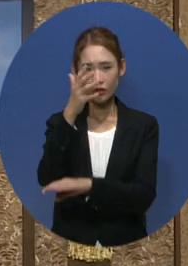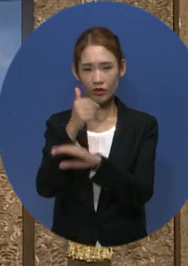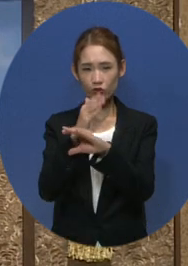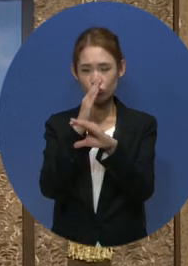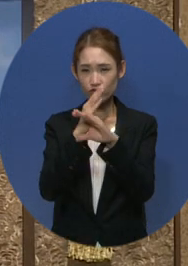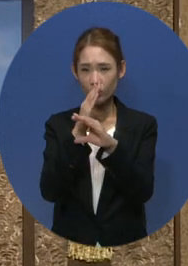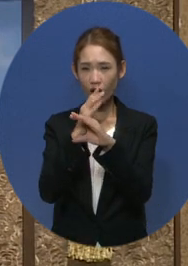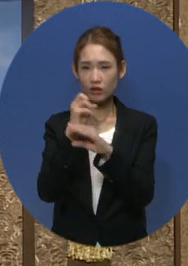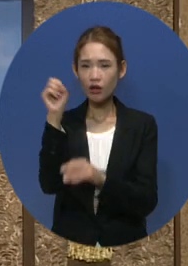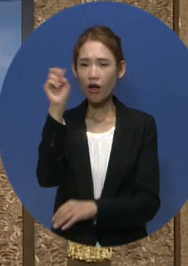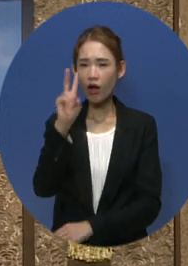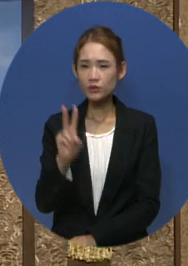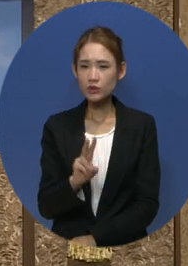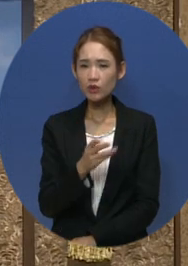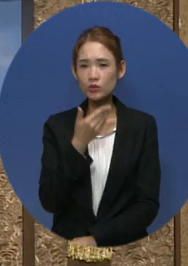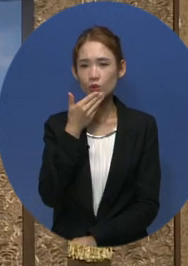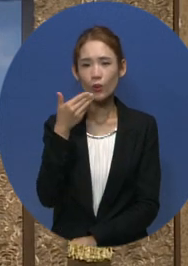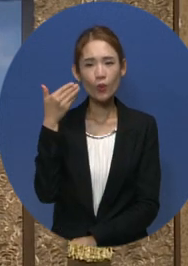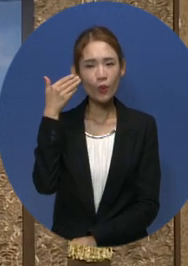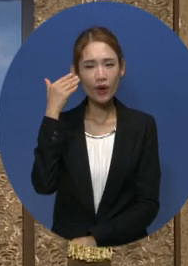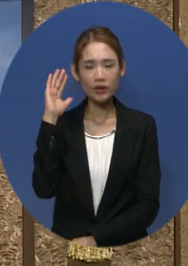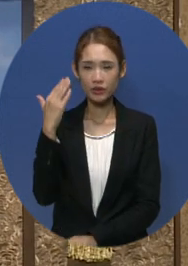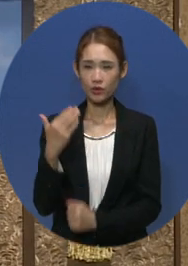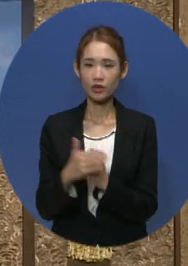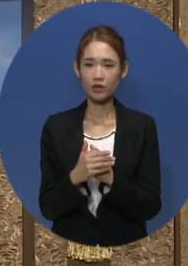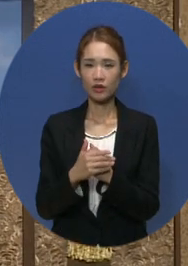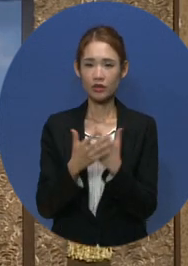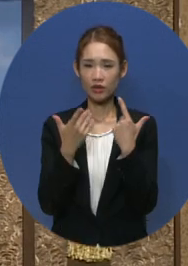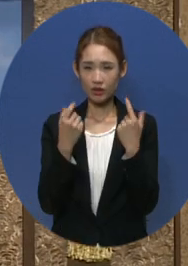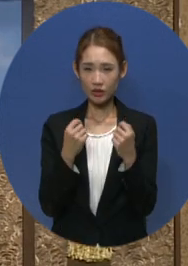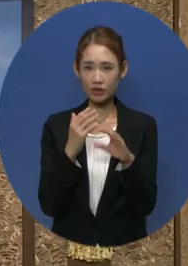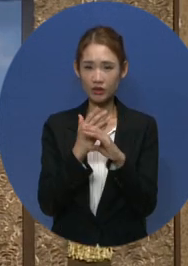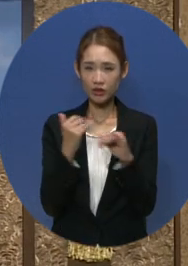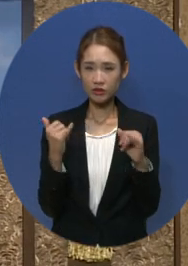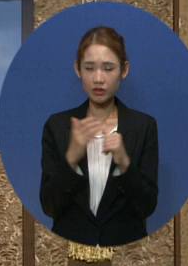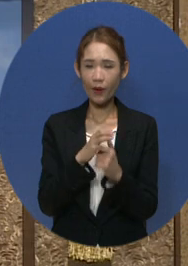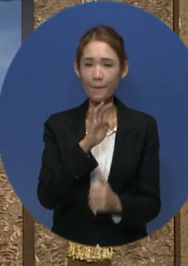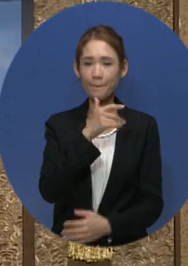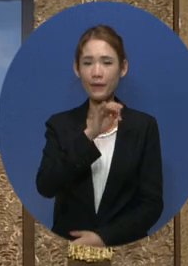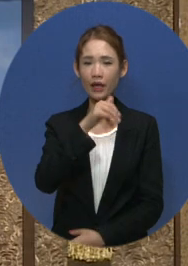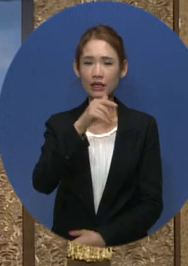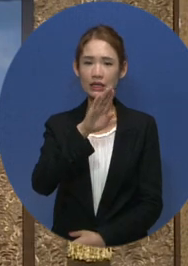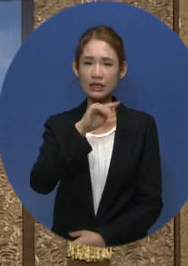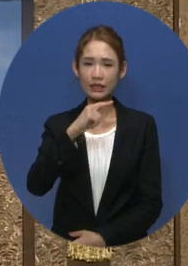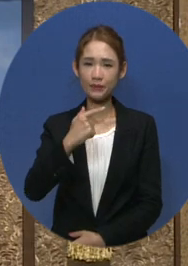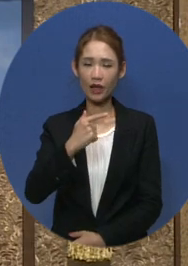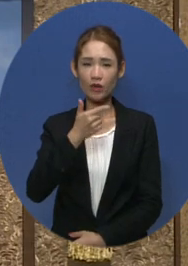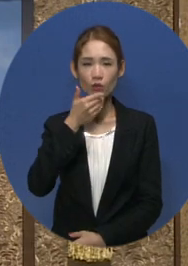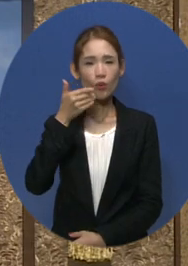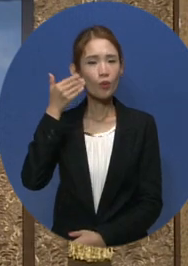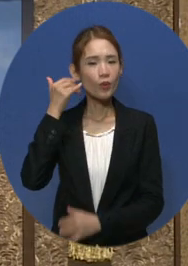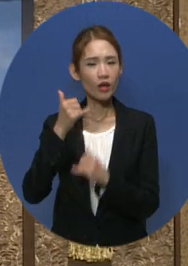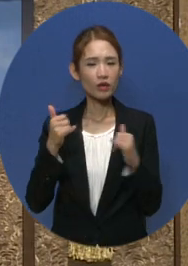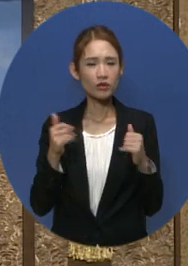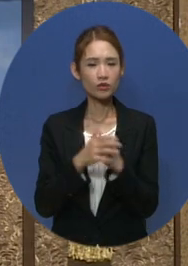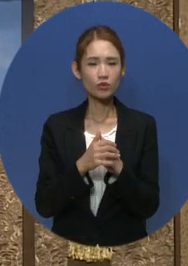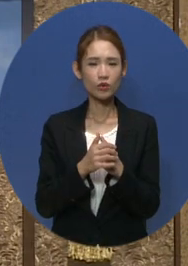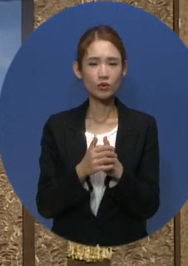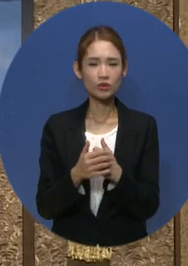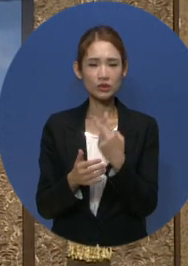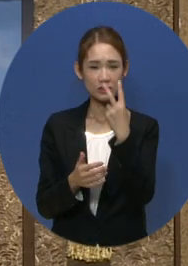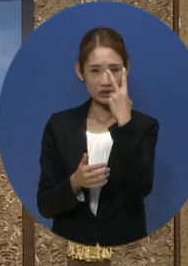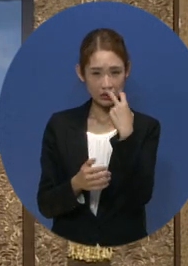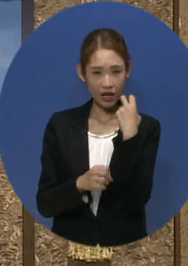중간에 또 농인이 된 거예요. 이런 사람을 맹 기반 농맹인 아니면 또 시각